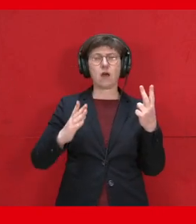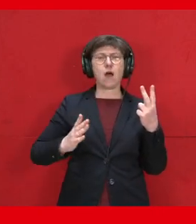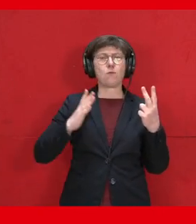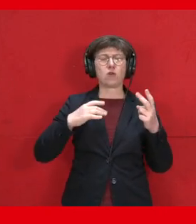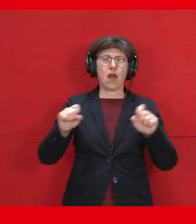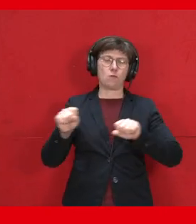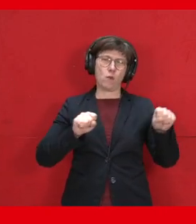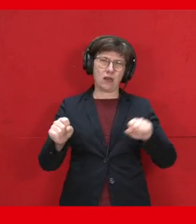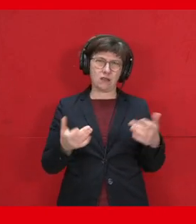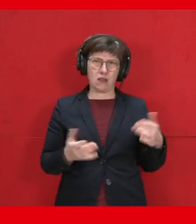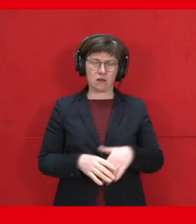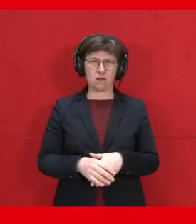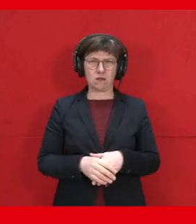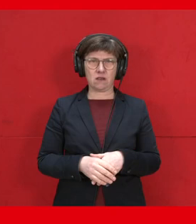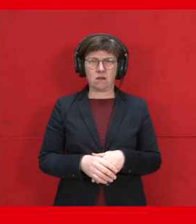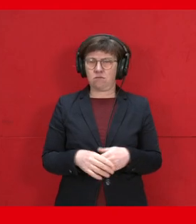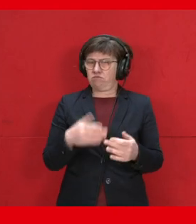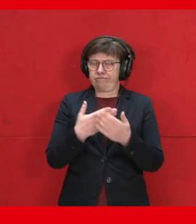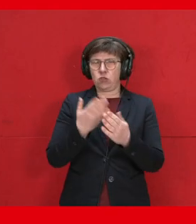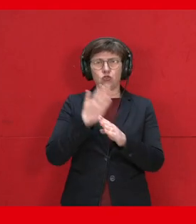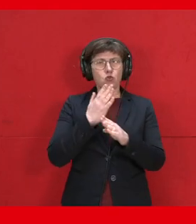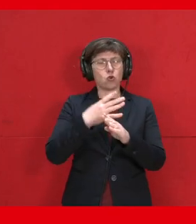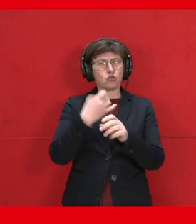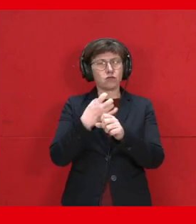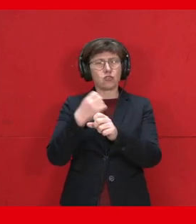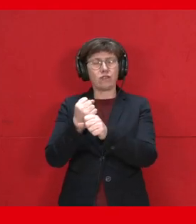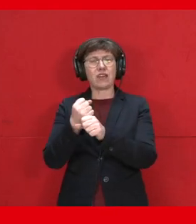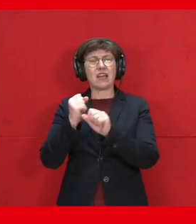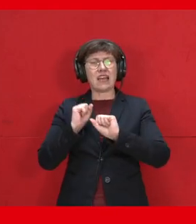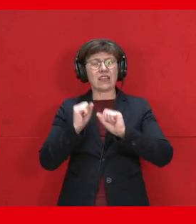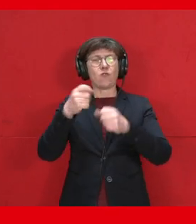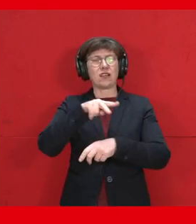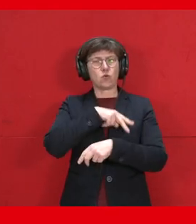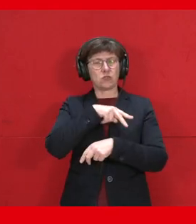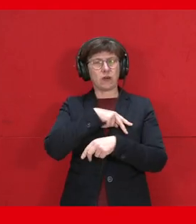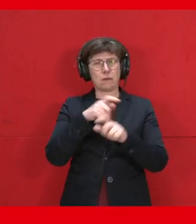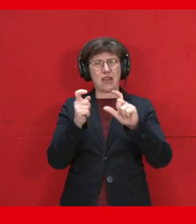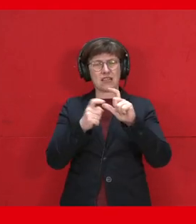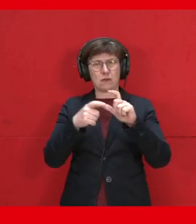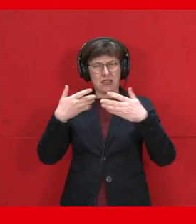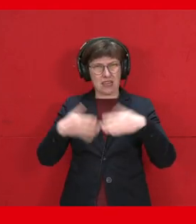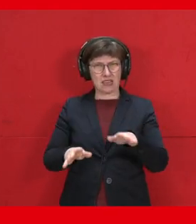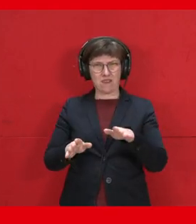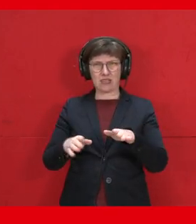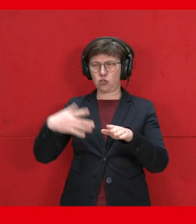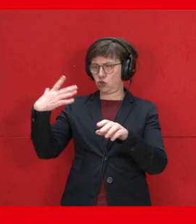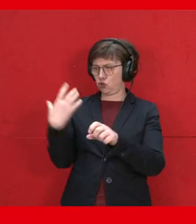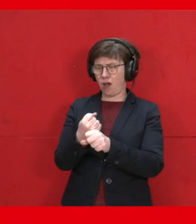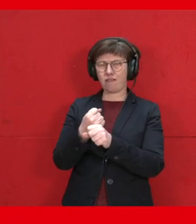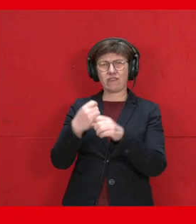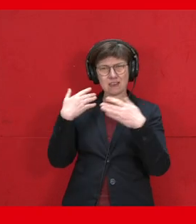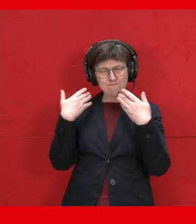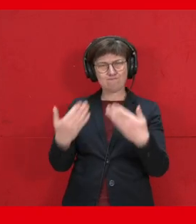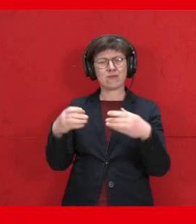moderne Mobilität. Und da ist einiges jetzt gelungen. Die Innovationsprämie, die die SPD auf den Weg gebracht hat und durchgesetzt hat